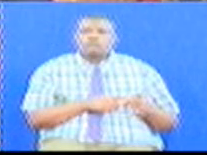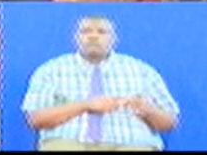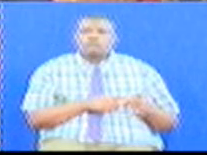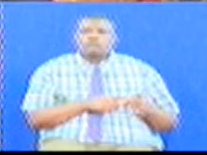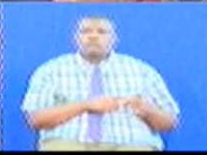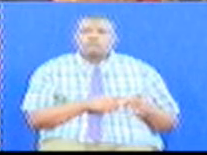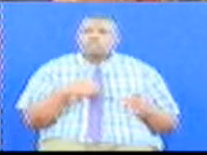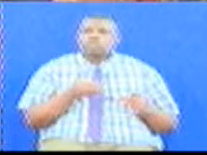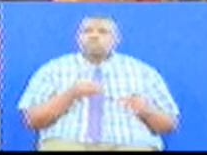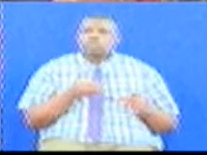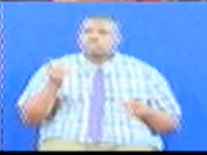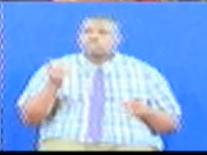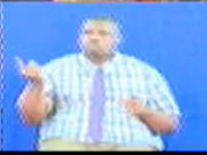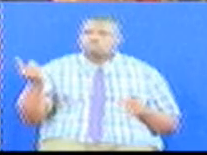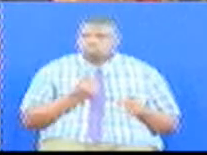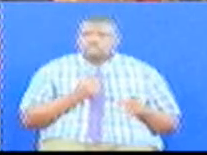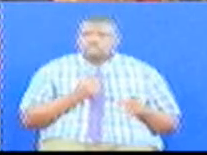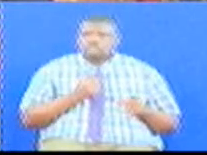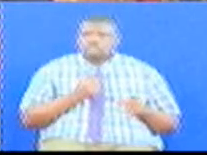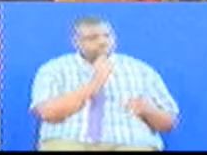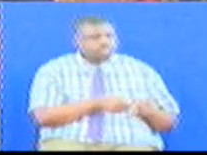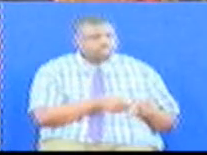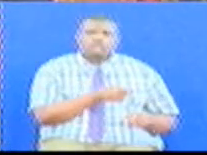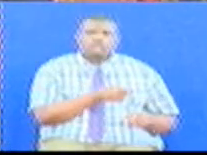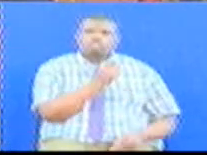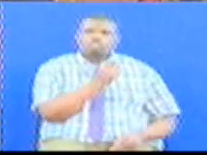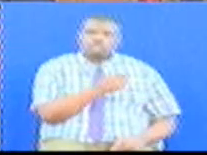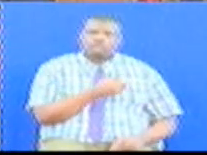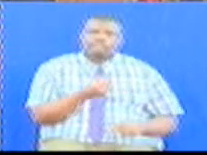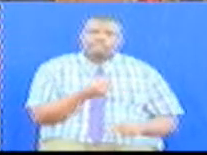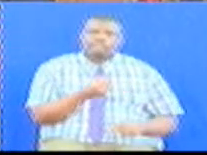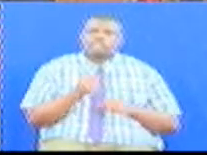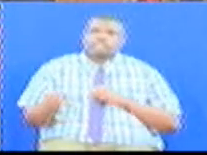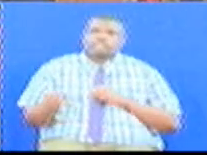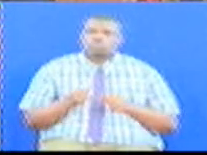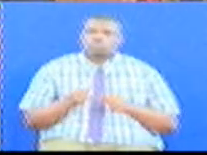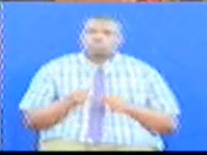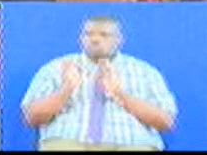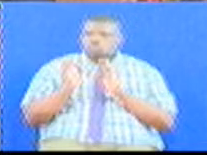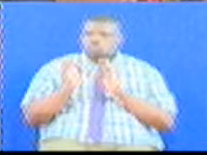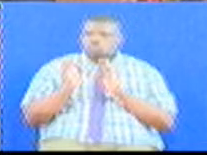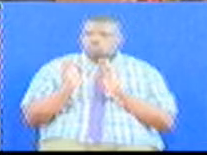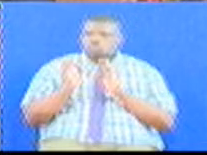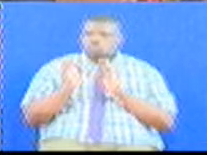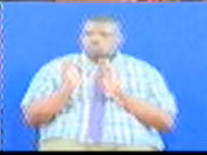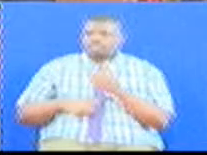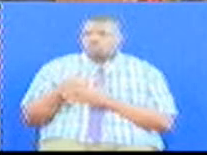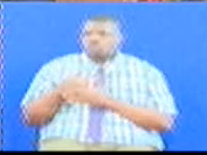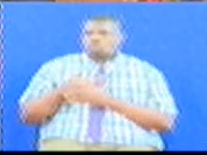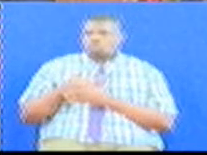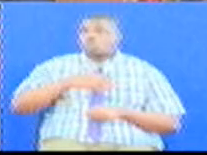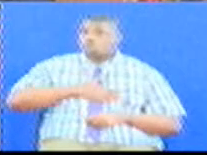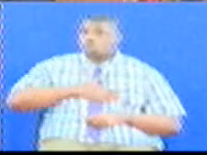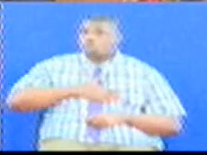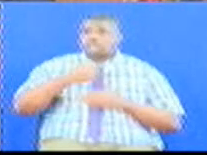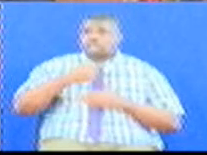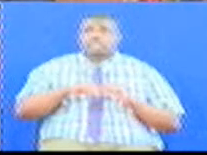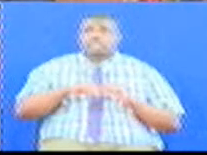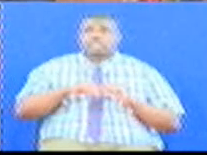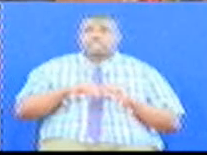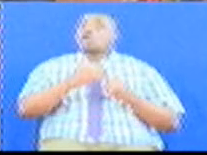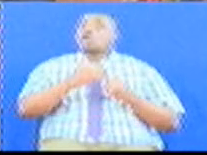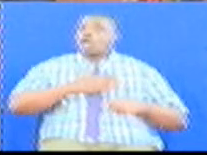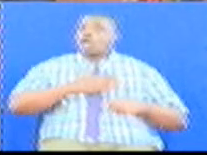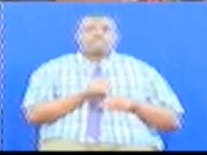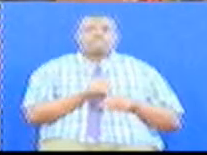na mawaziri wengine walikuja kuniona, na wapongezeni sana. Mlifanya kitendo cha kiungwana, kitu ambacho hata viongozi wangu kwenye chama changu hawakufanya. Hongereni kwa